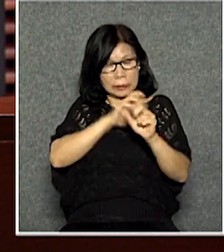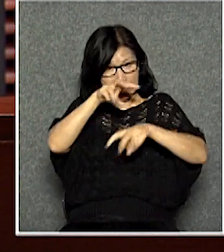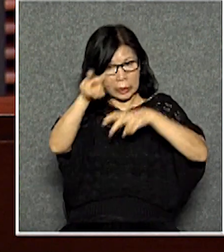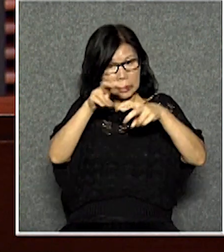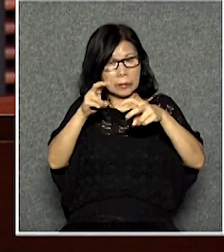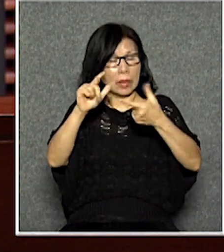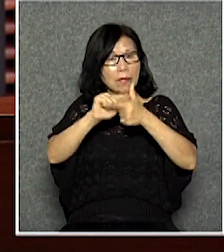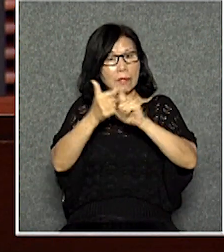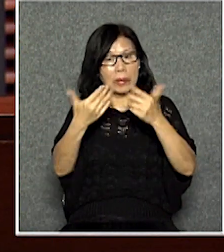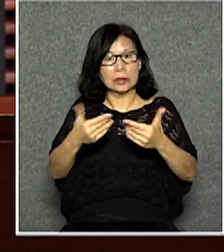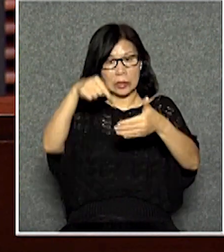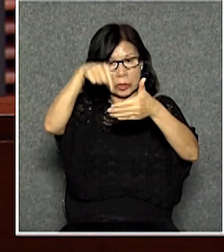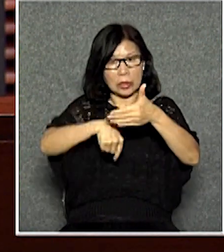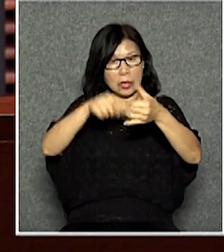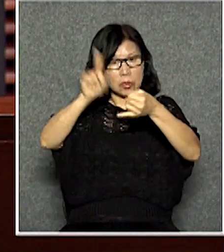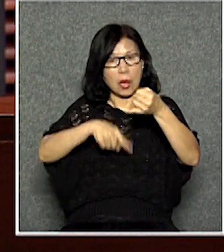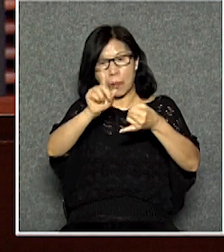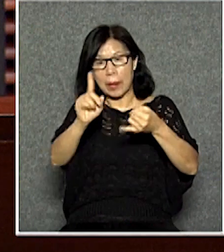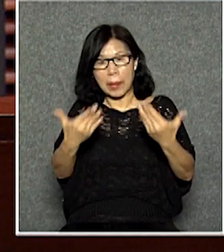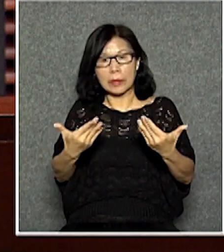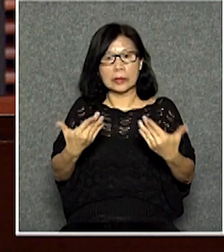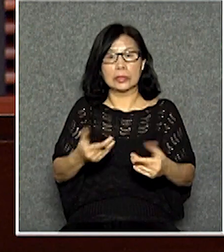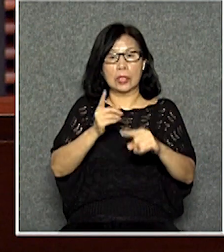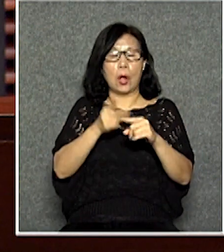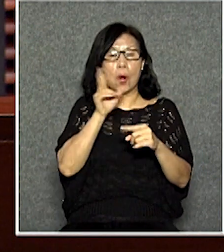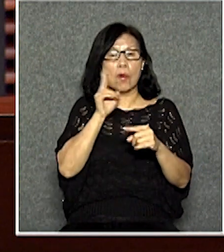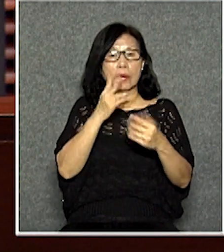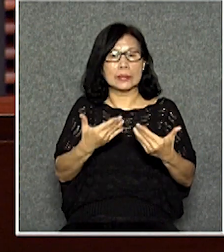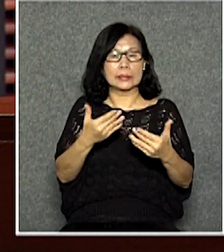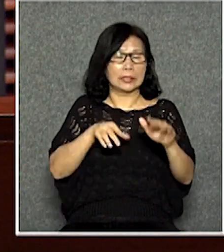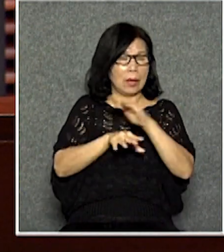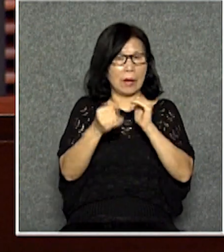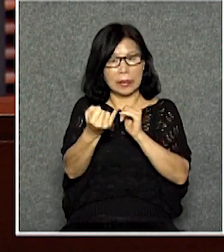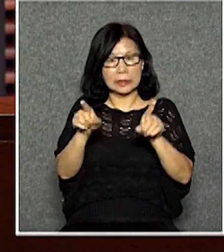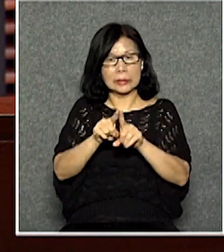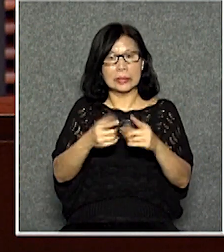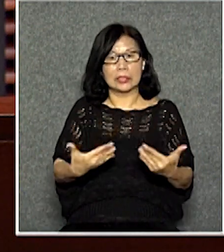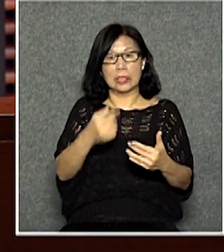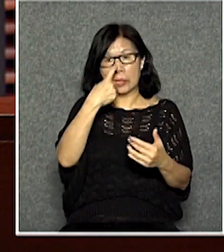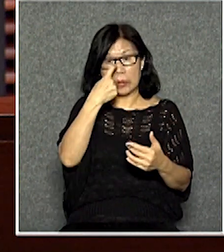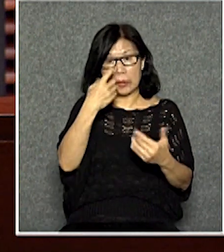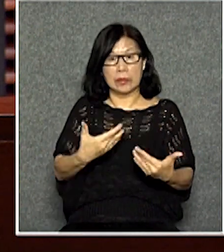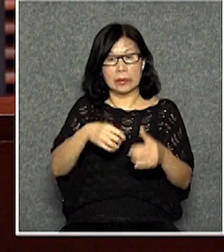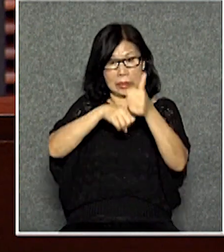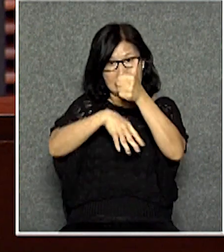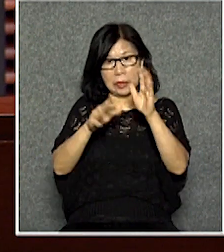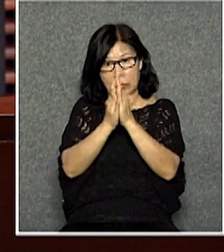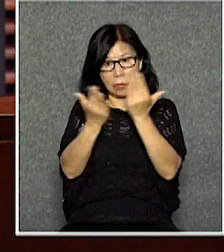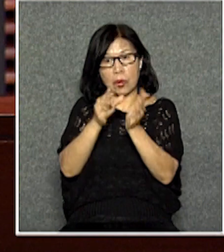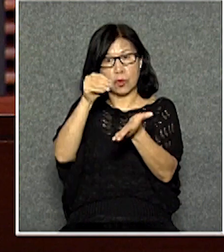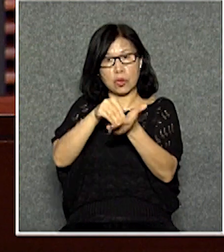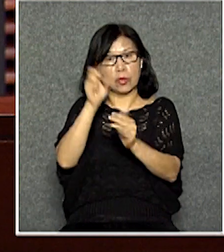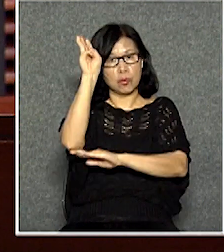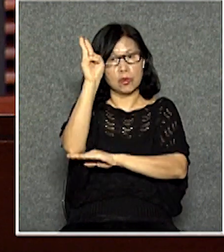向、內容和結果。此舉明顯是瀆職的行為，違反了梁振英根據基本法而作出的宣